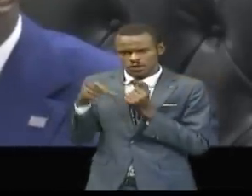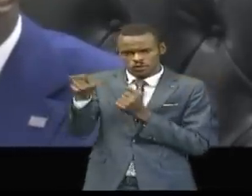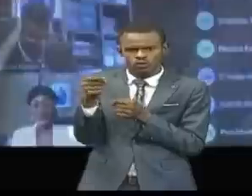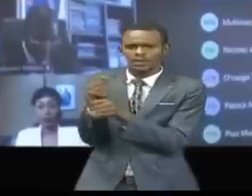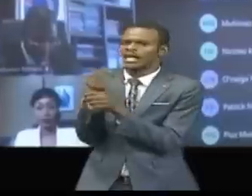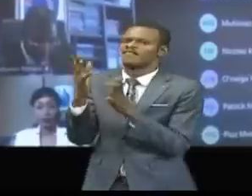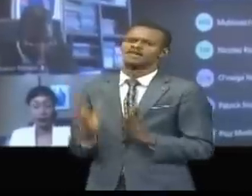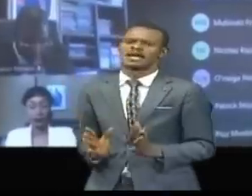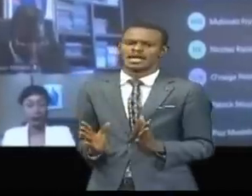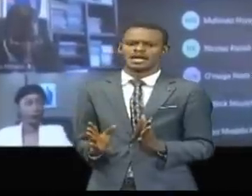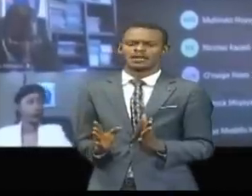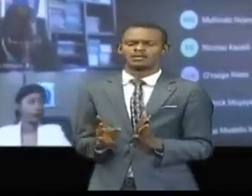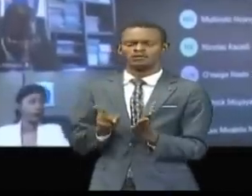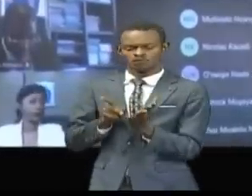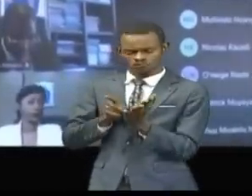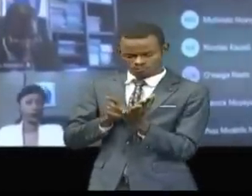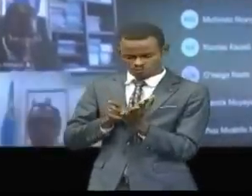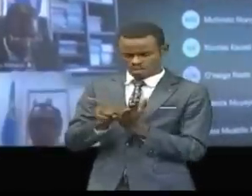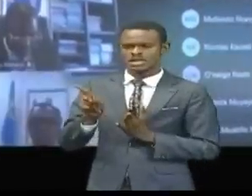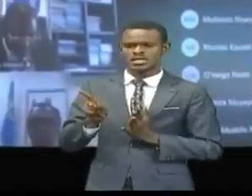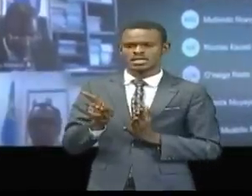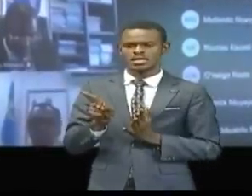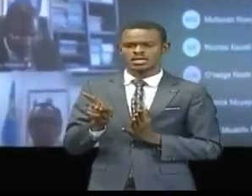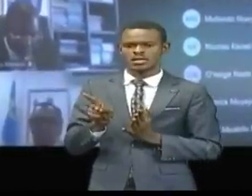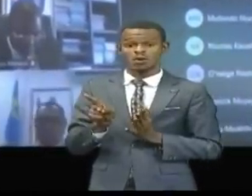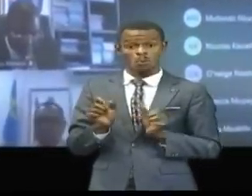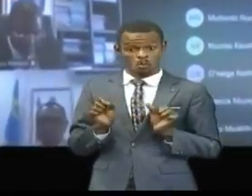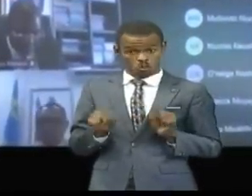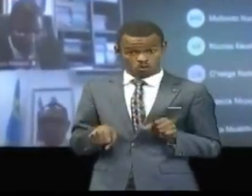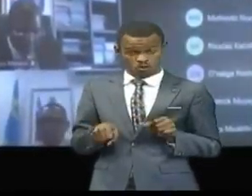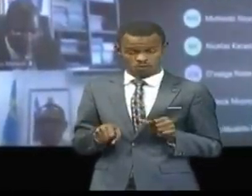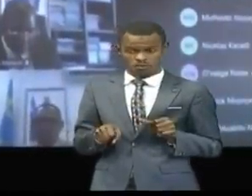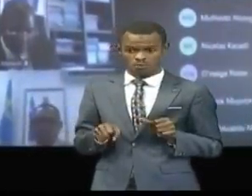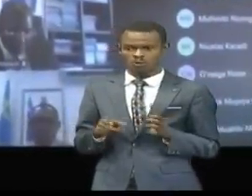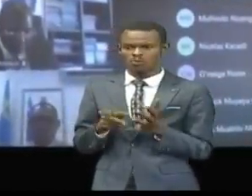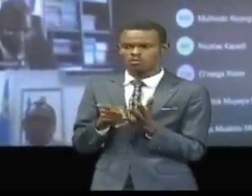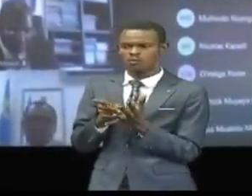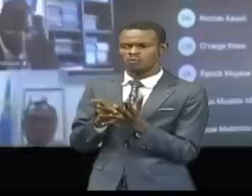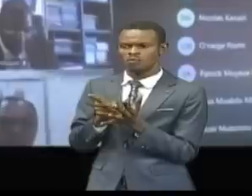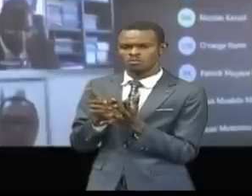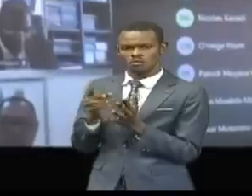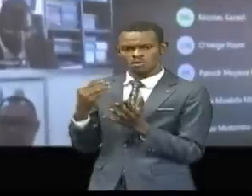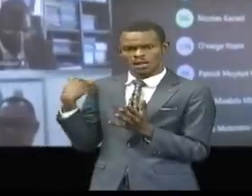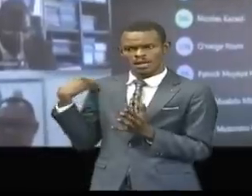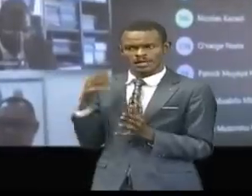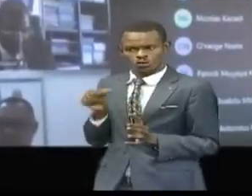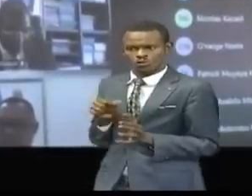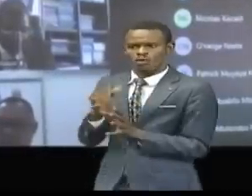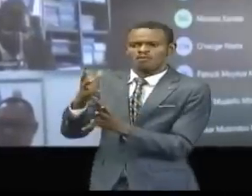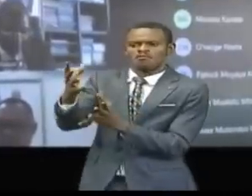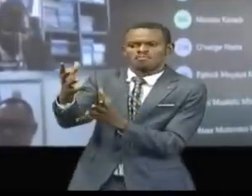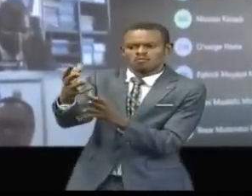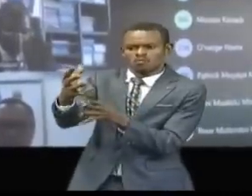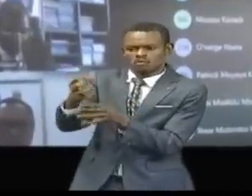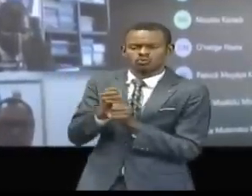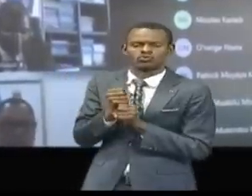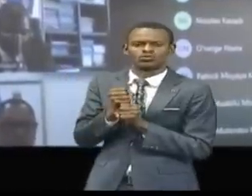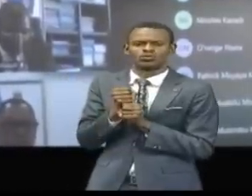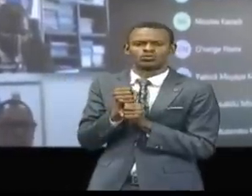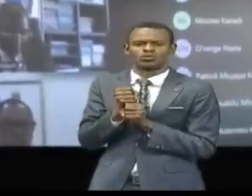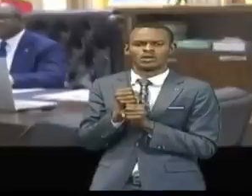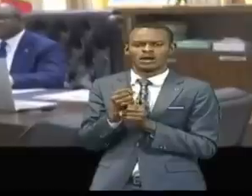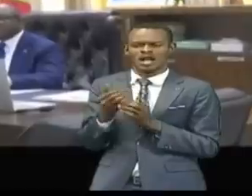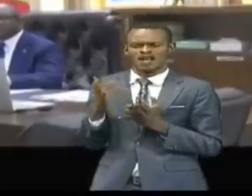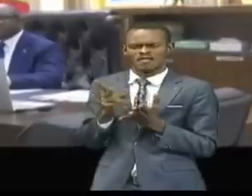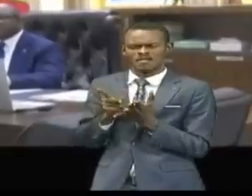s'effectue par voie de retenue à la source. En revanche, l'impôt sur le revenu des personnes physiques dans les catégories